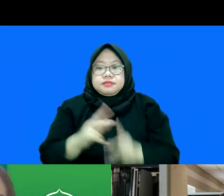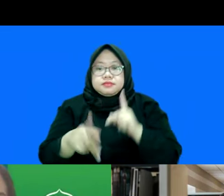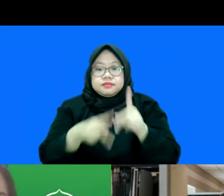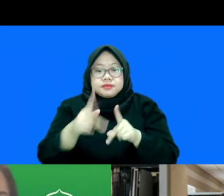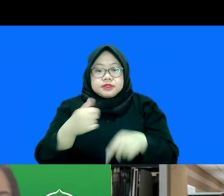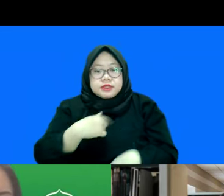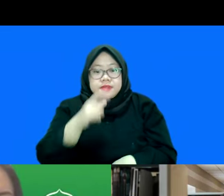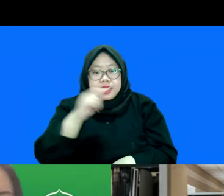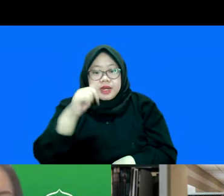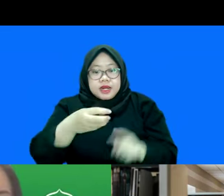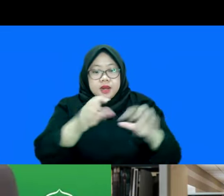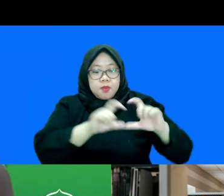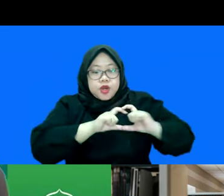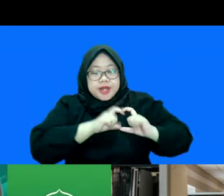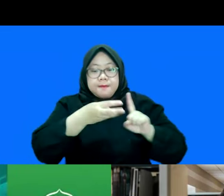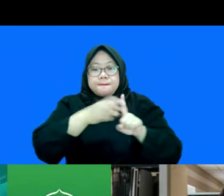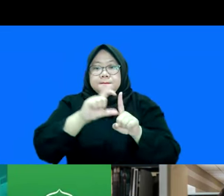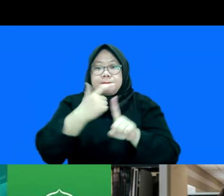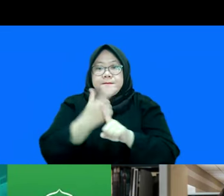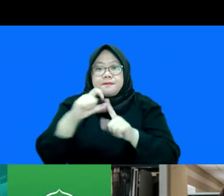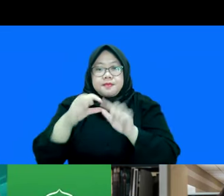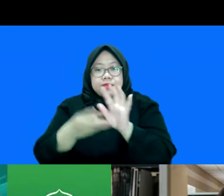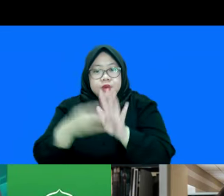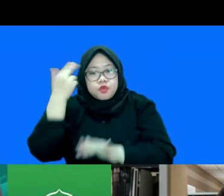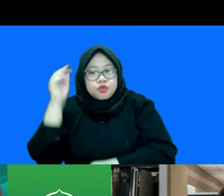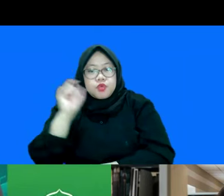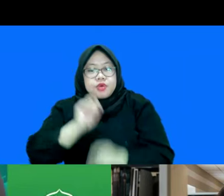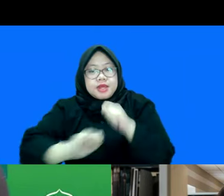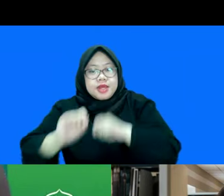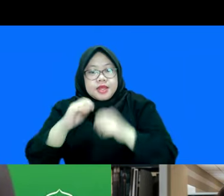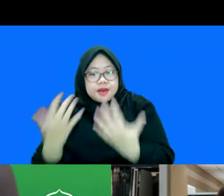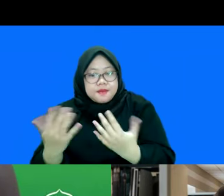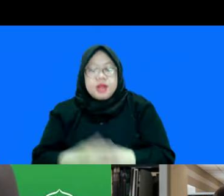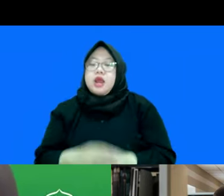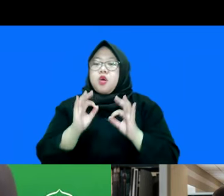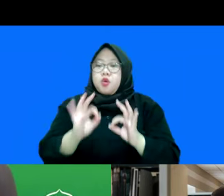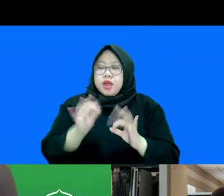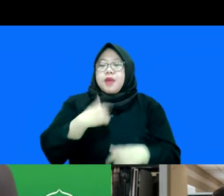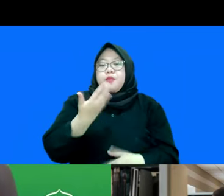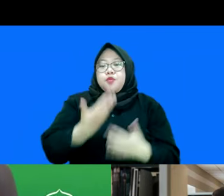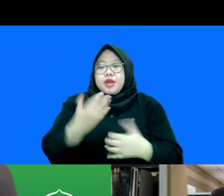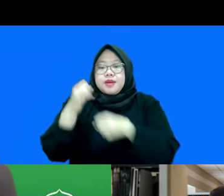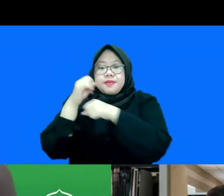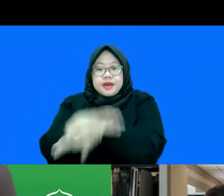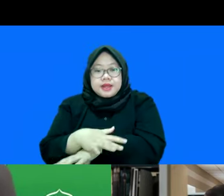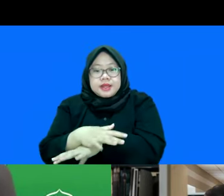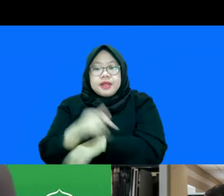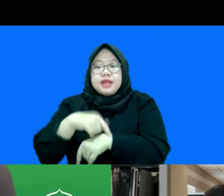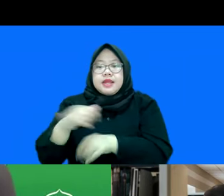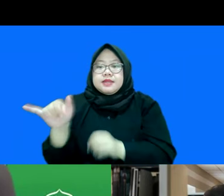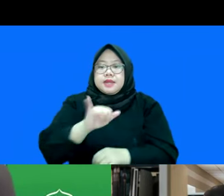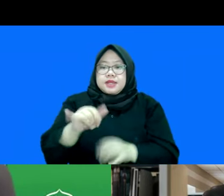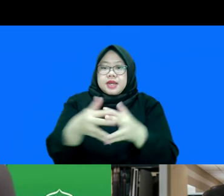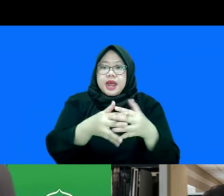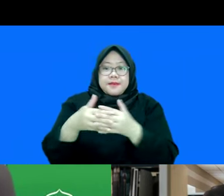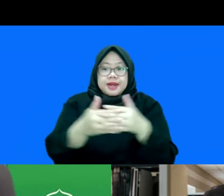pertanyaannya adalah bodycam mau dipakai untuk kegiatan yang apa? Kita ambil best practice saja. Contoh misalnya di Amerika. Mau